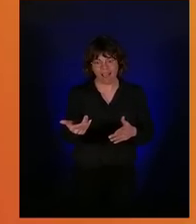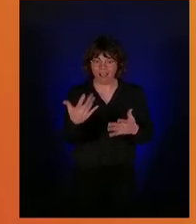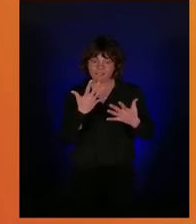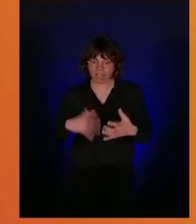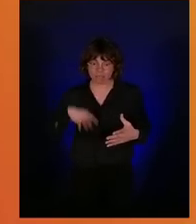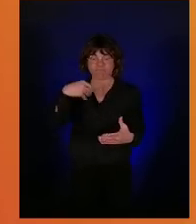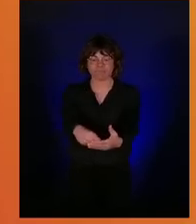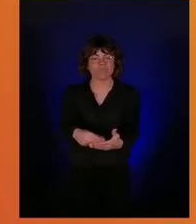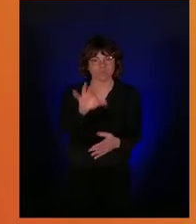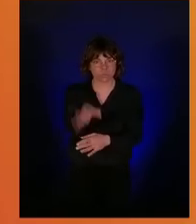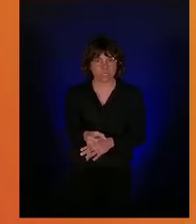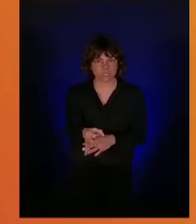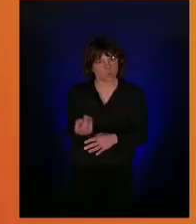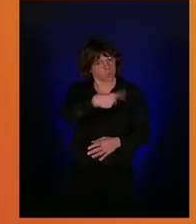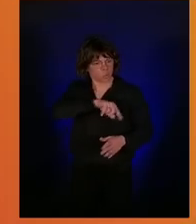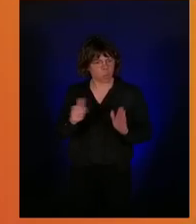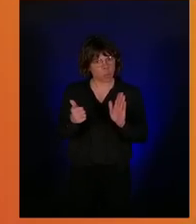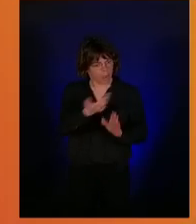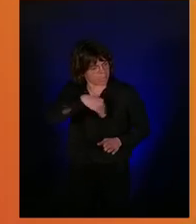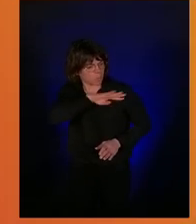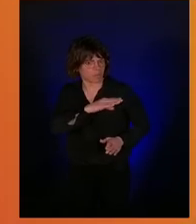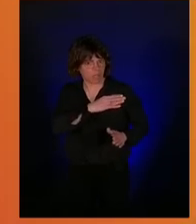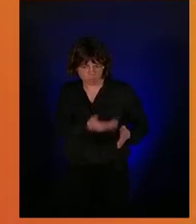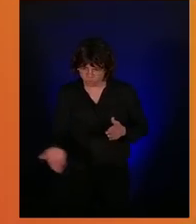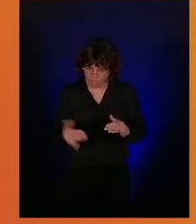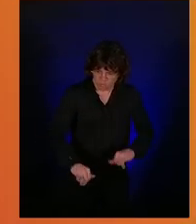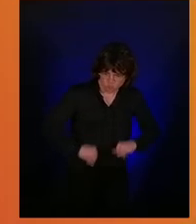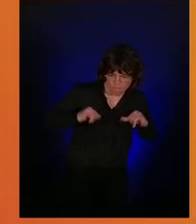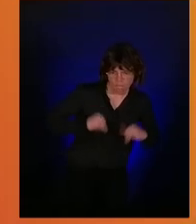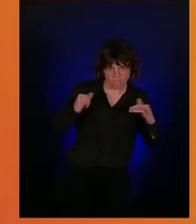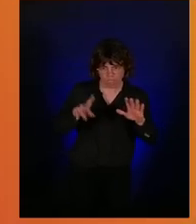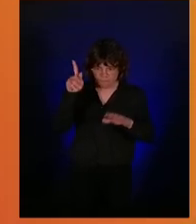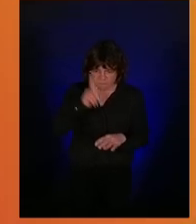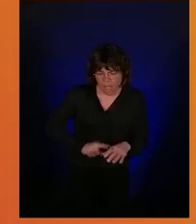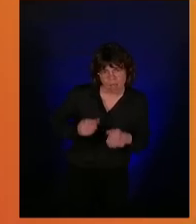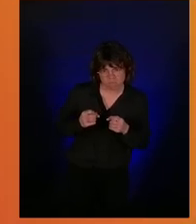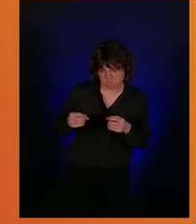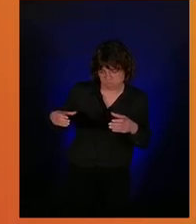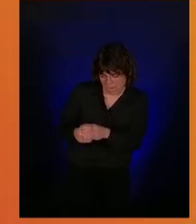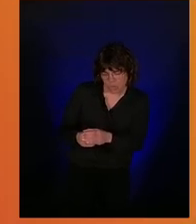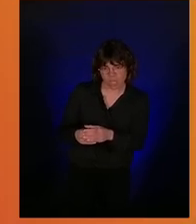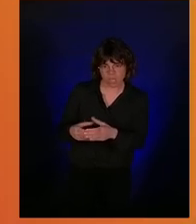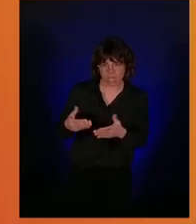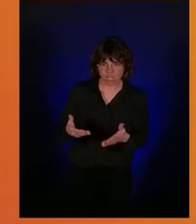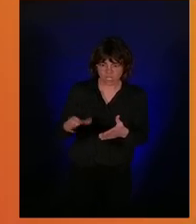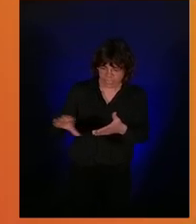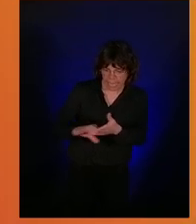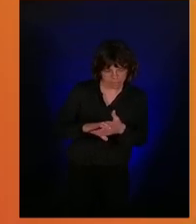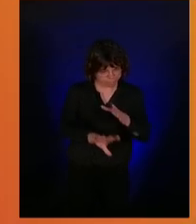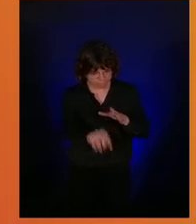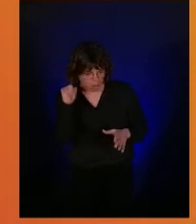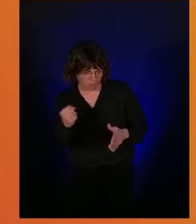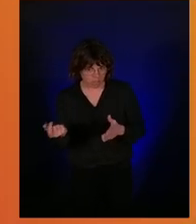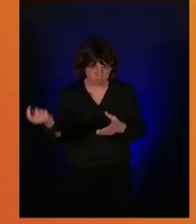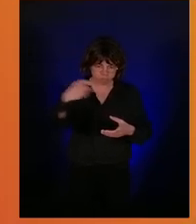rejoindre. Alors soyons à la hauteur de ces jeunes, de ces femmes, très majoritairement, qui prennent leur carte, rejoignent la